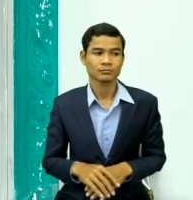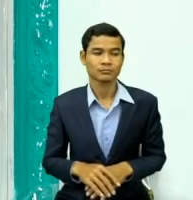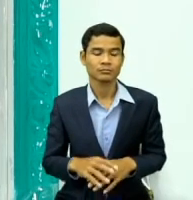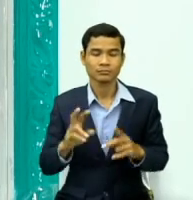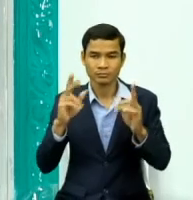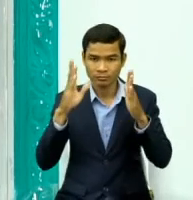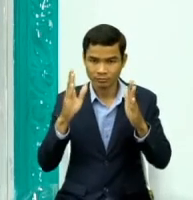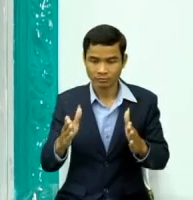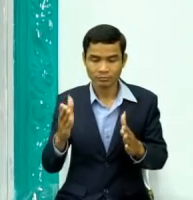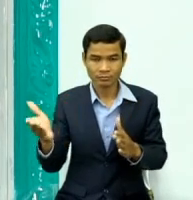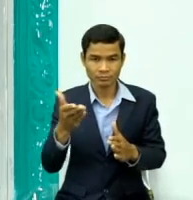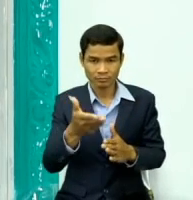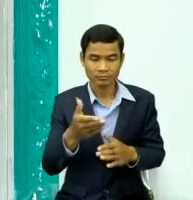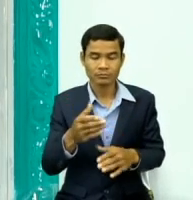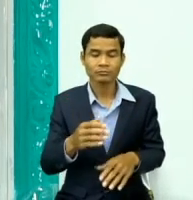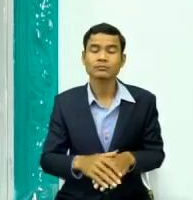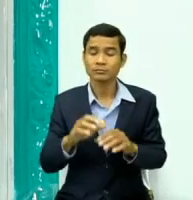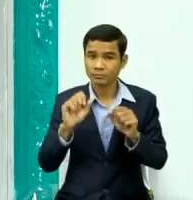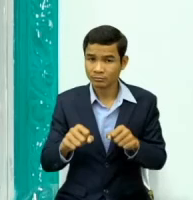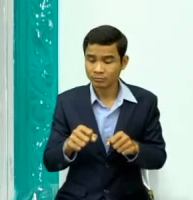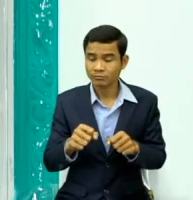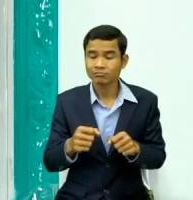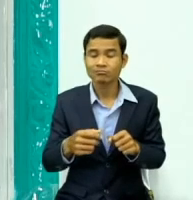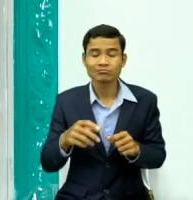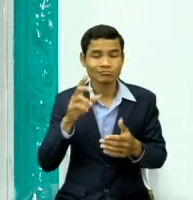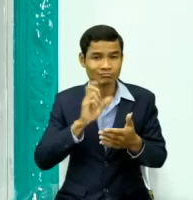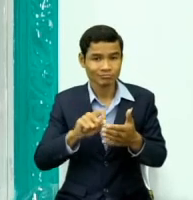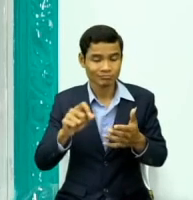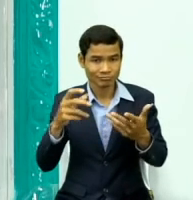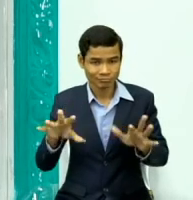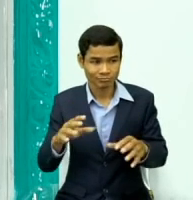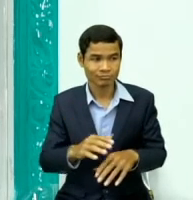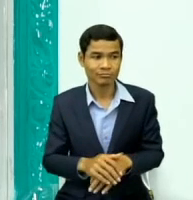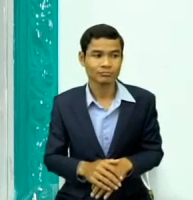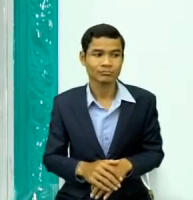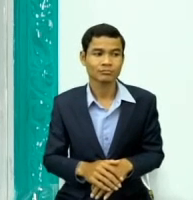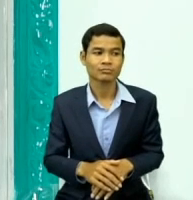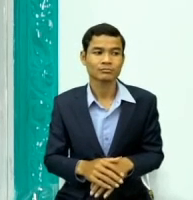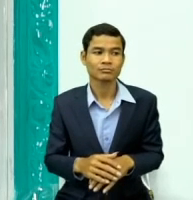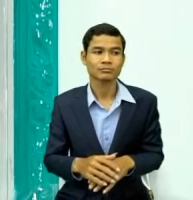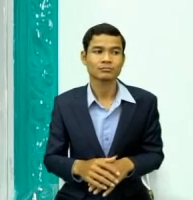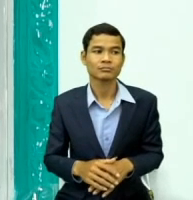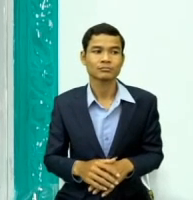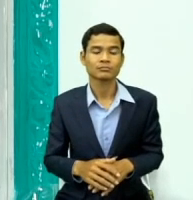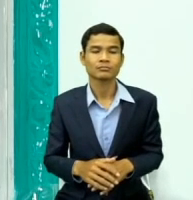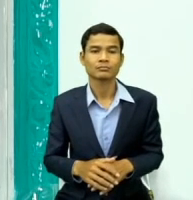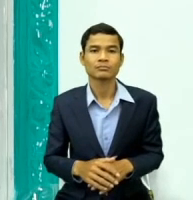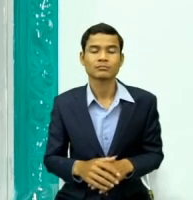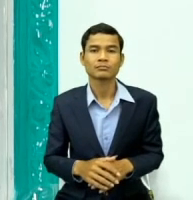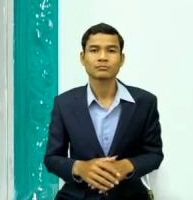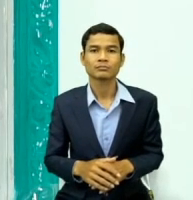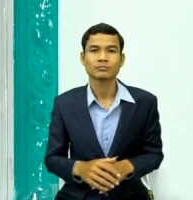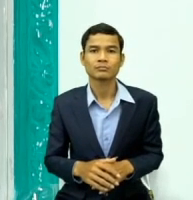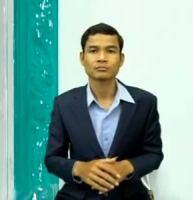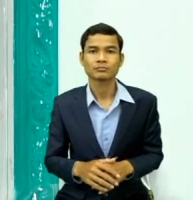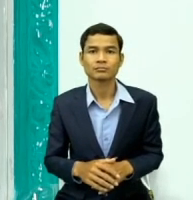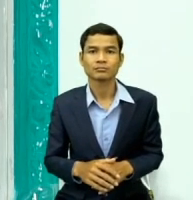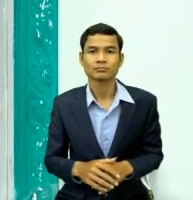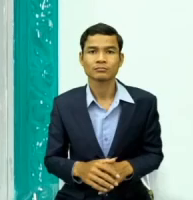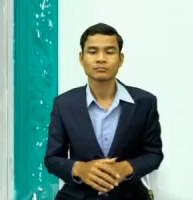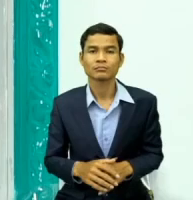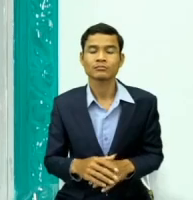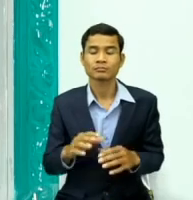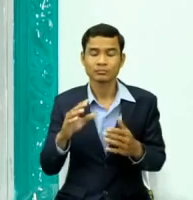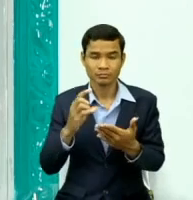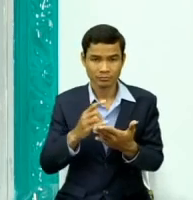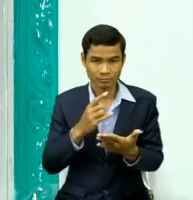cha này cứ cật thà con cốt cha sẽ xé bán tụi rò hai nó con nó cha cha mê